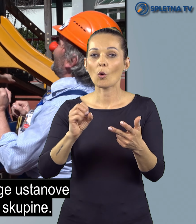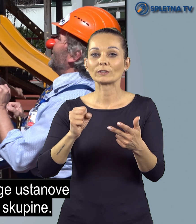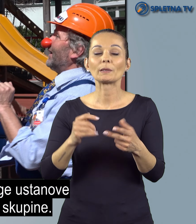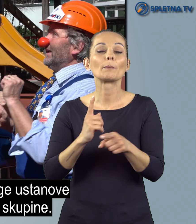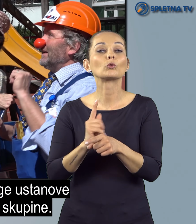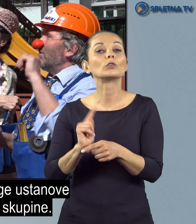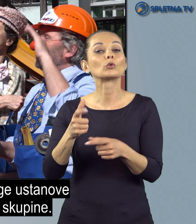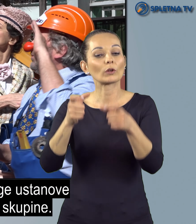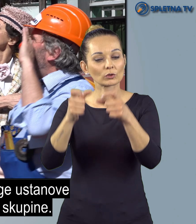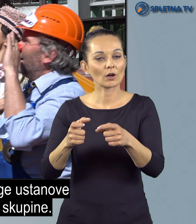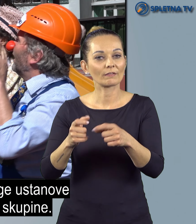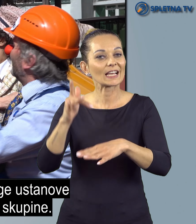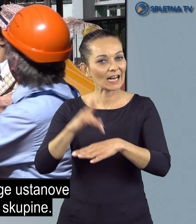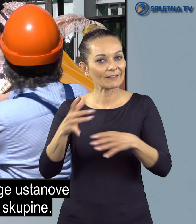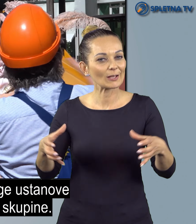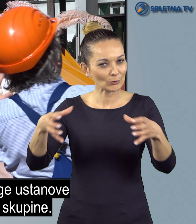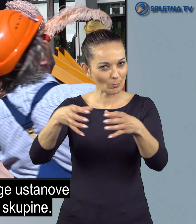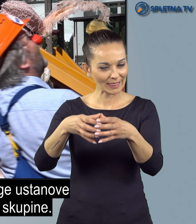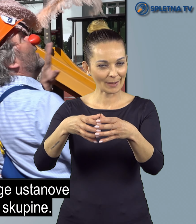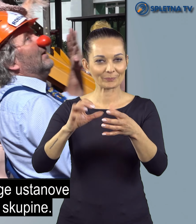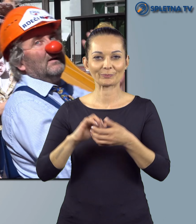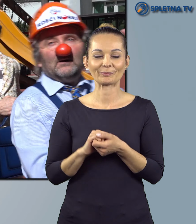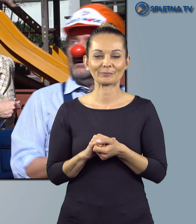ljub hospic in druge ustanove za ranljive skupine.